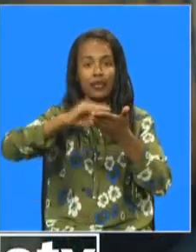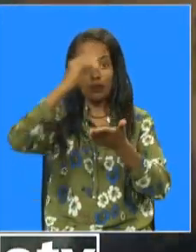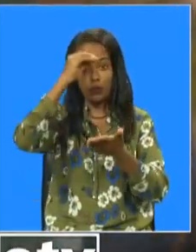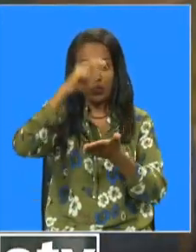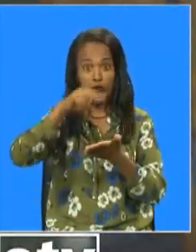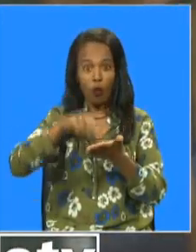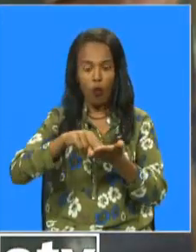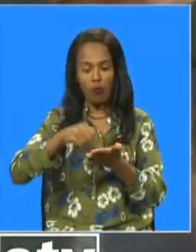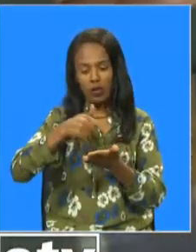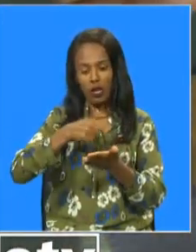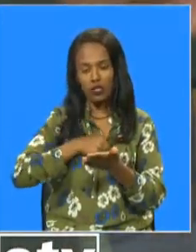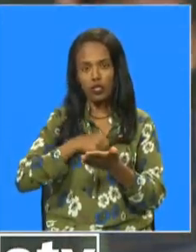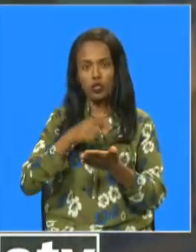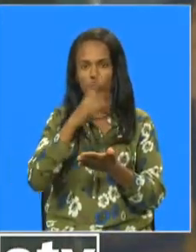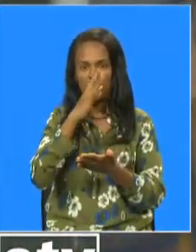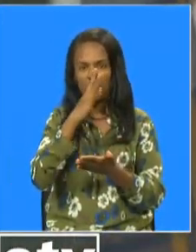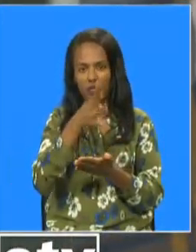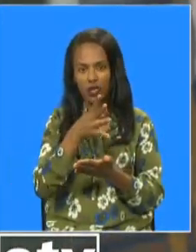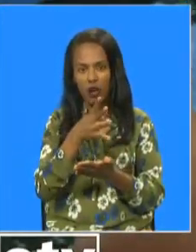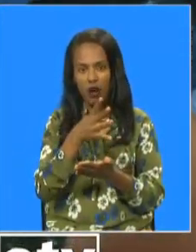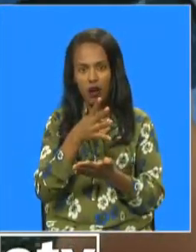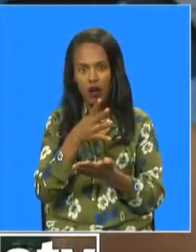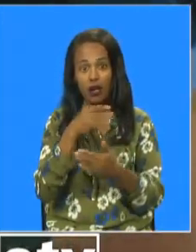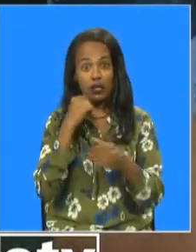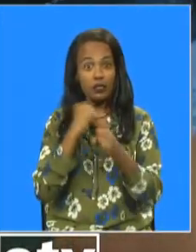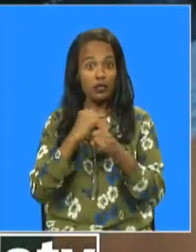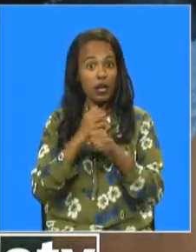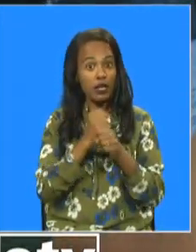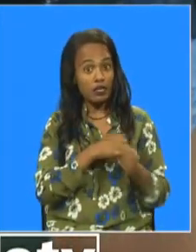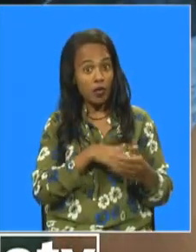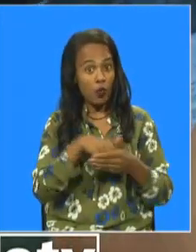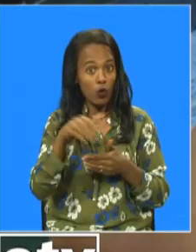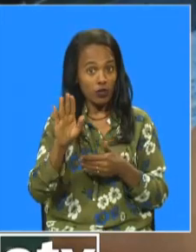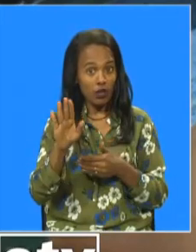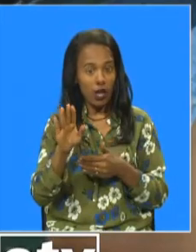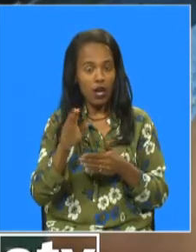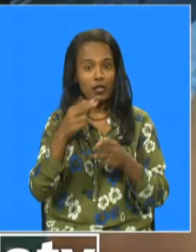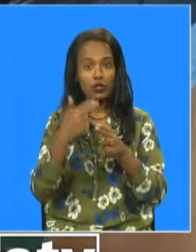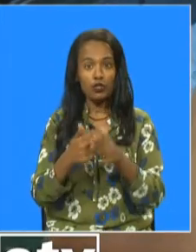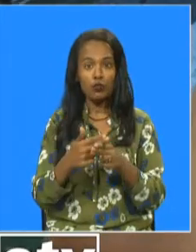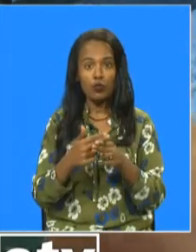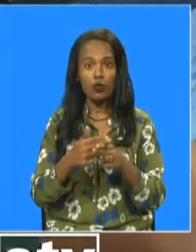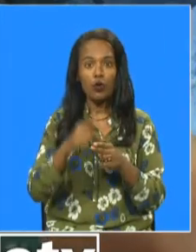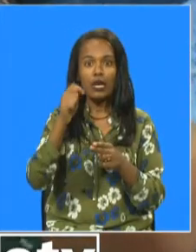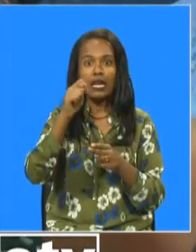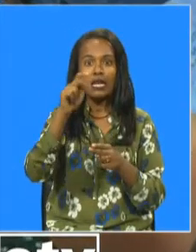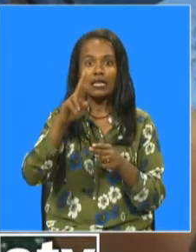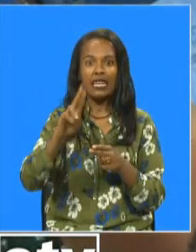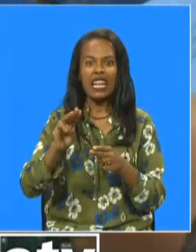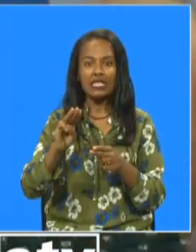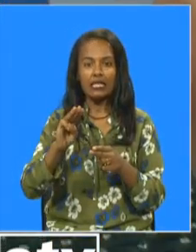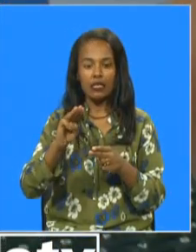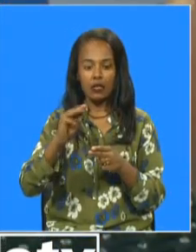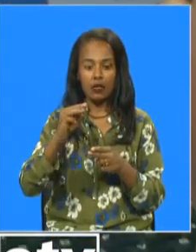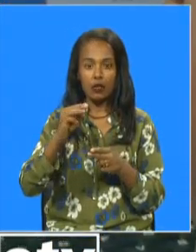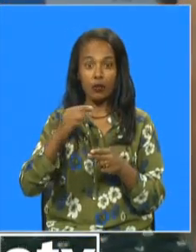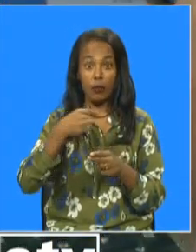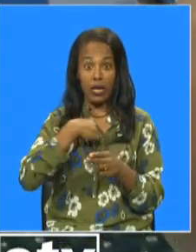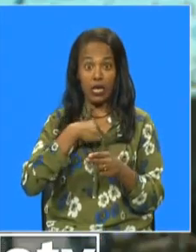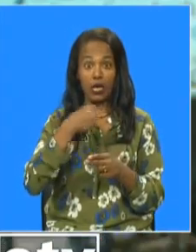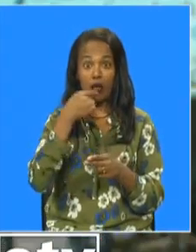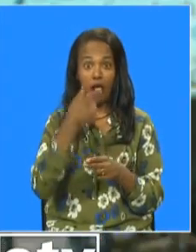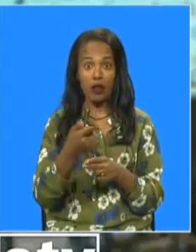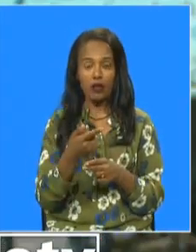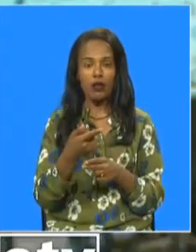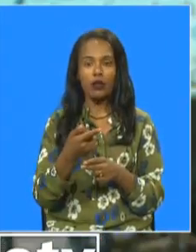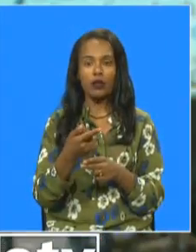ተቋም የራሳችንን የሆነ የፈጠራ ስራ ይዘን ወጥተናል። ስሙ ትሬስ ሚ የተባለ መተግበሪያ ነው። ትሬስ ሚ